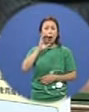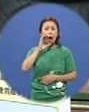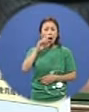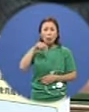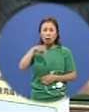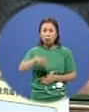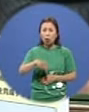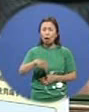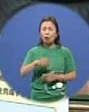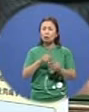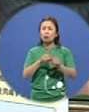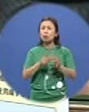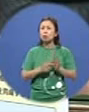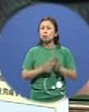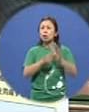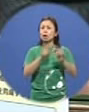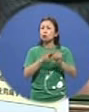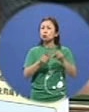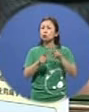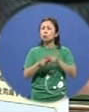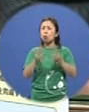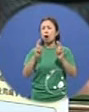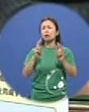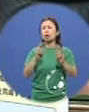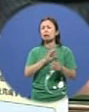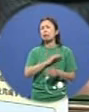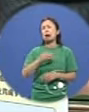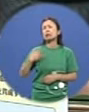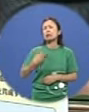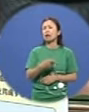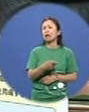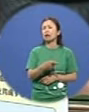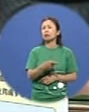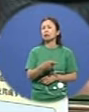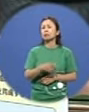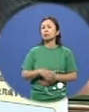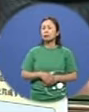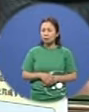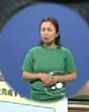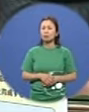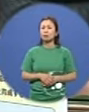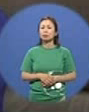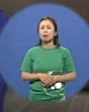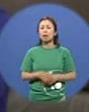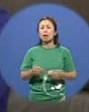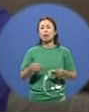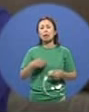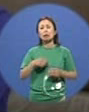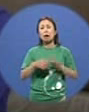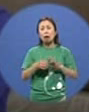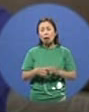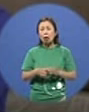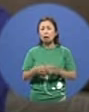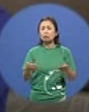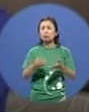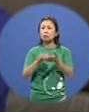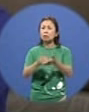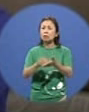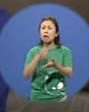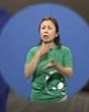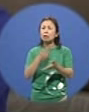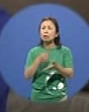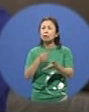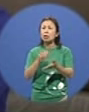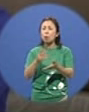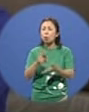ねでそうするとえま例えば自分はどこへ行きたいかと考える時に知らなければですね